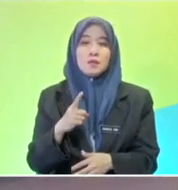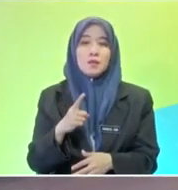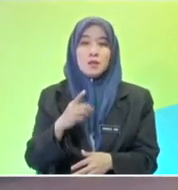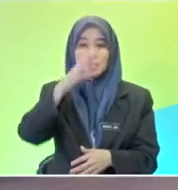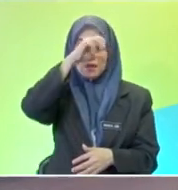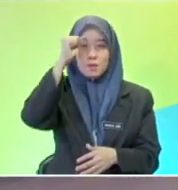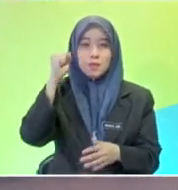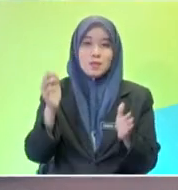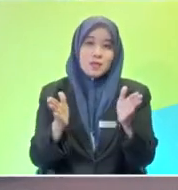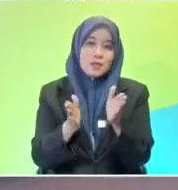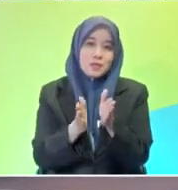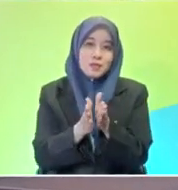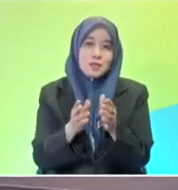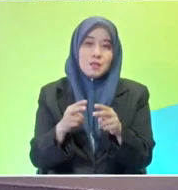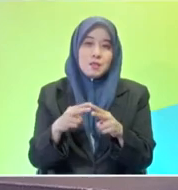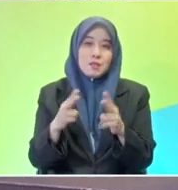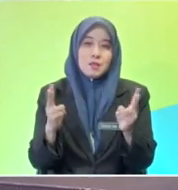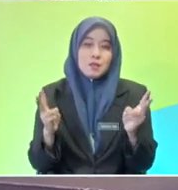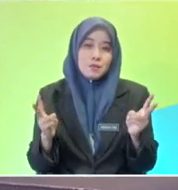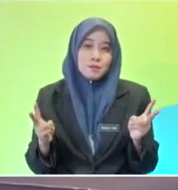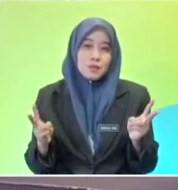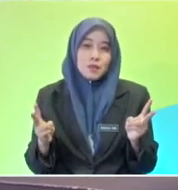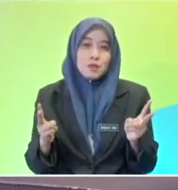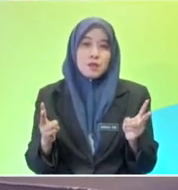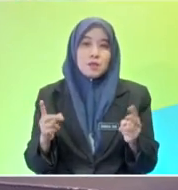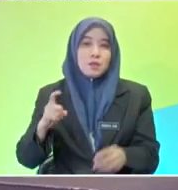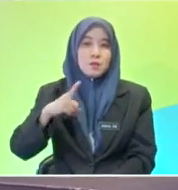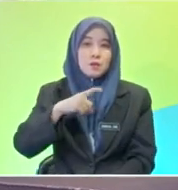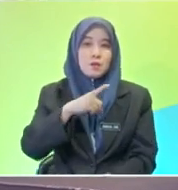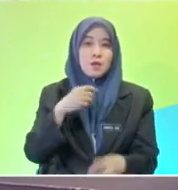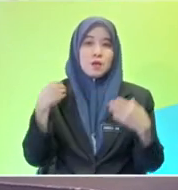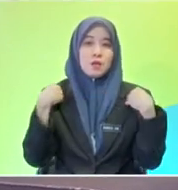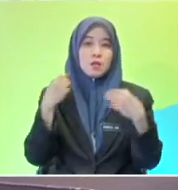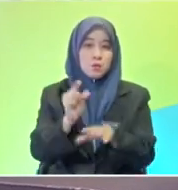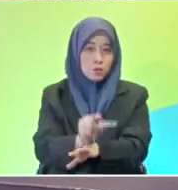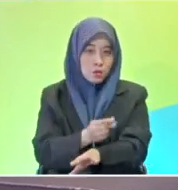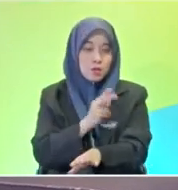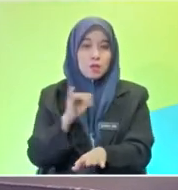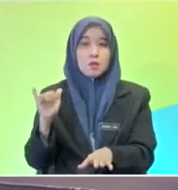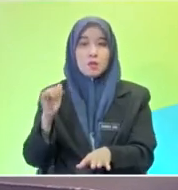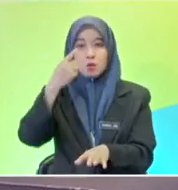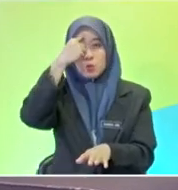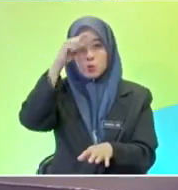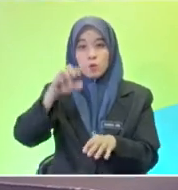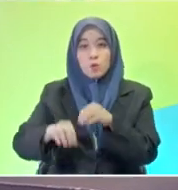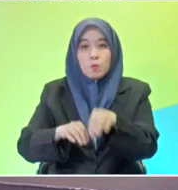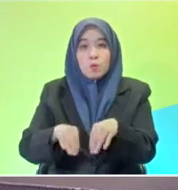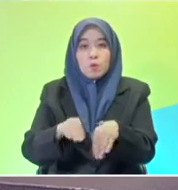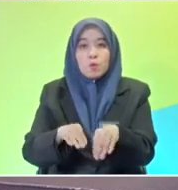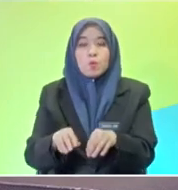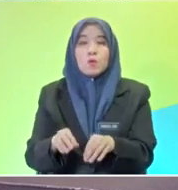kecil sangat. Ya, cikgu. Okey. Sebenarnya cacing ni ada kegunaan dia. Ada, cikgu. Untuk menggemburkan